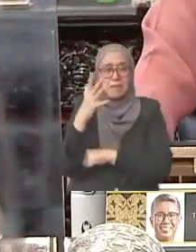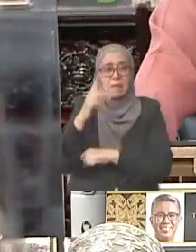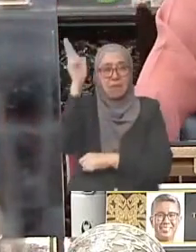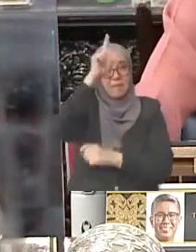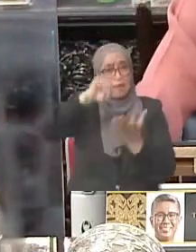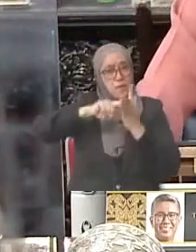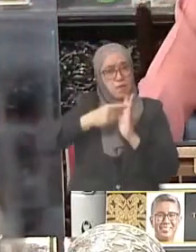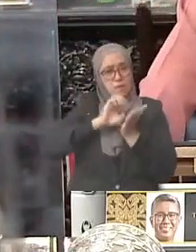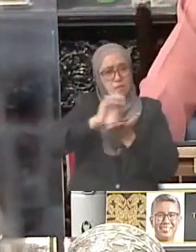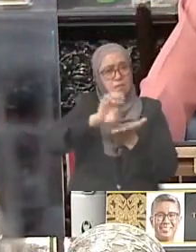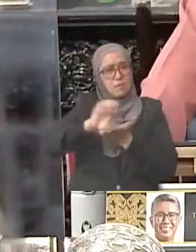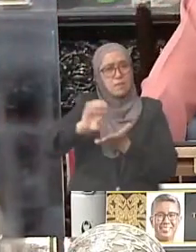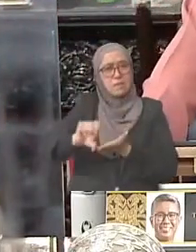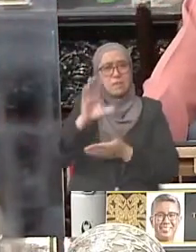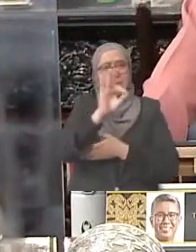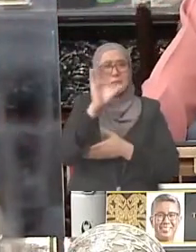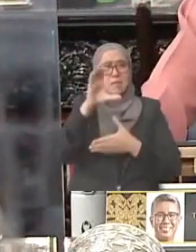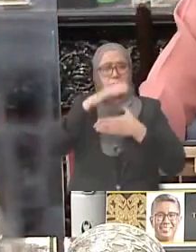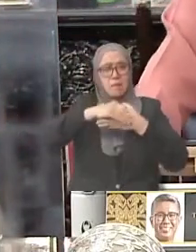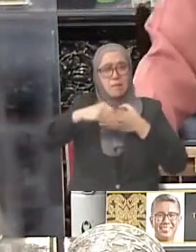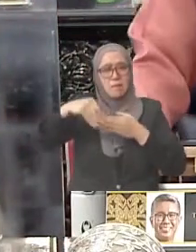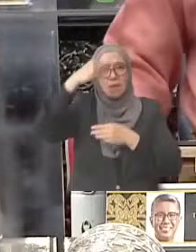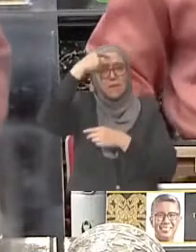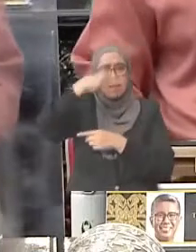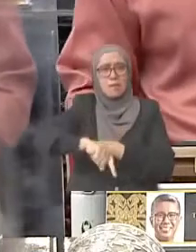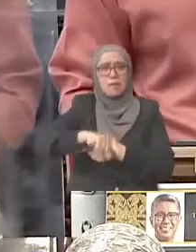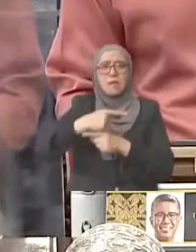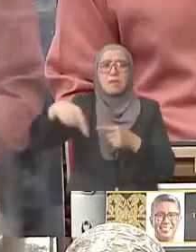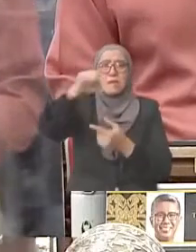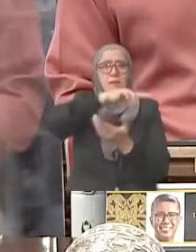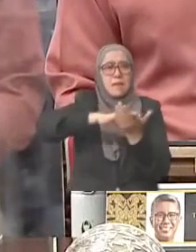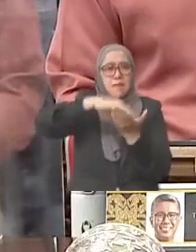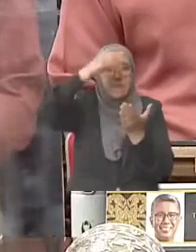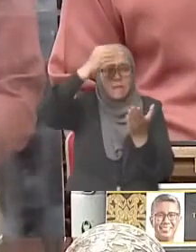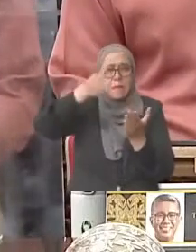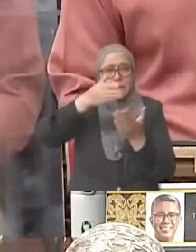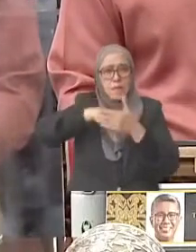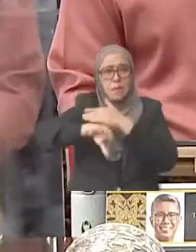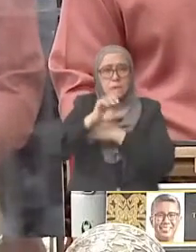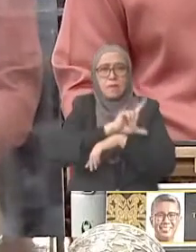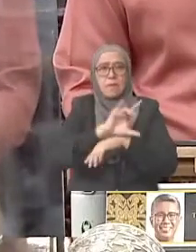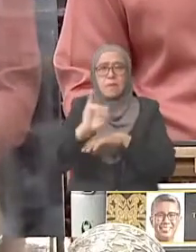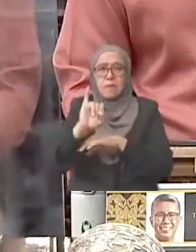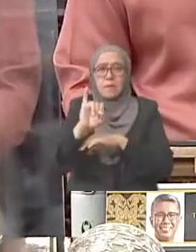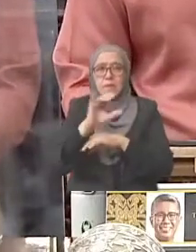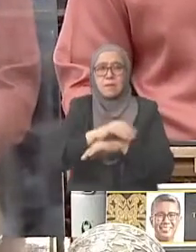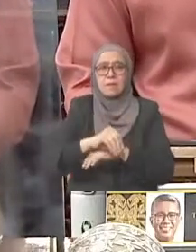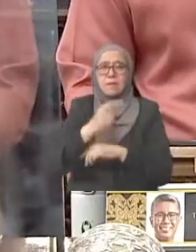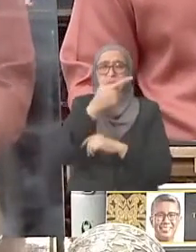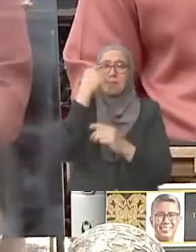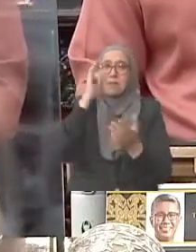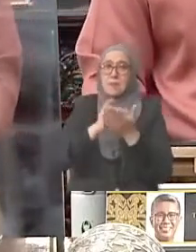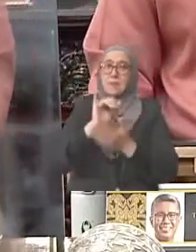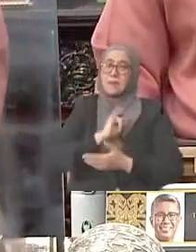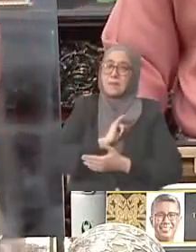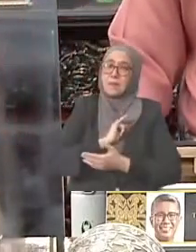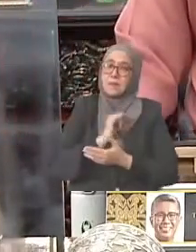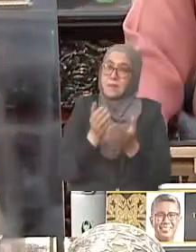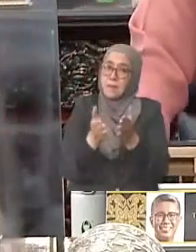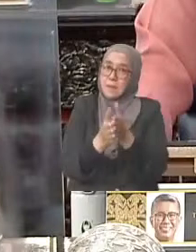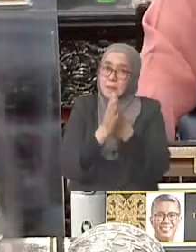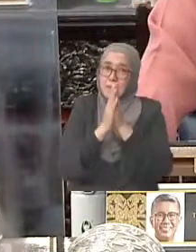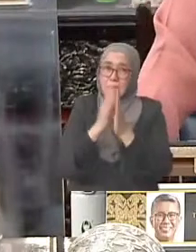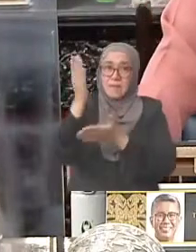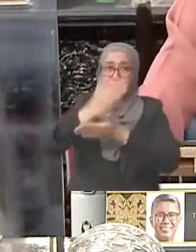900 Ringgit kepada pelajar yang menjalani program latihan industri Oleh itu Saya menyuruh agar pihak swasta